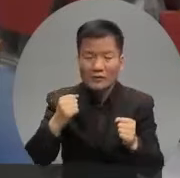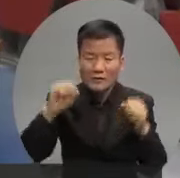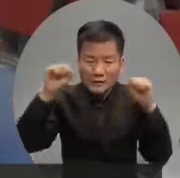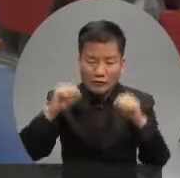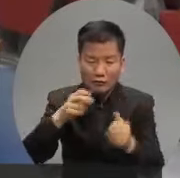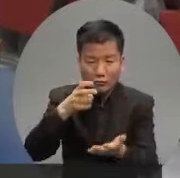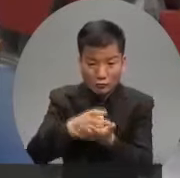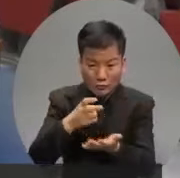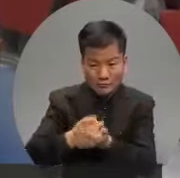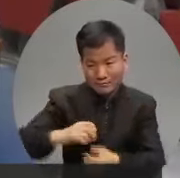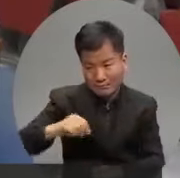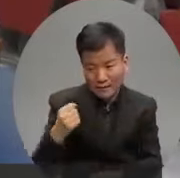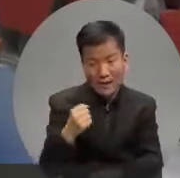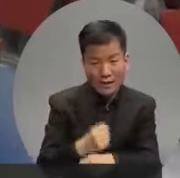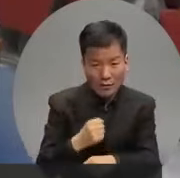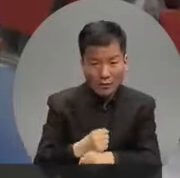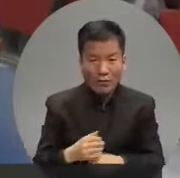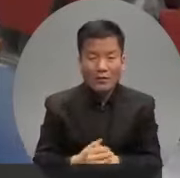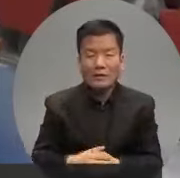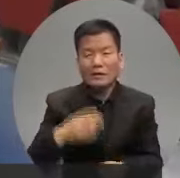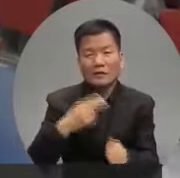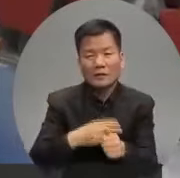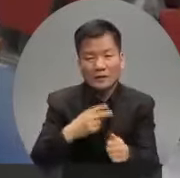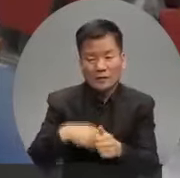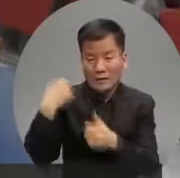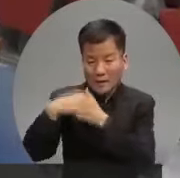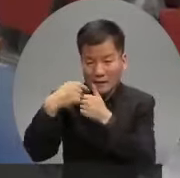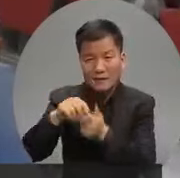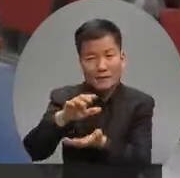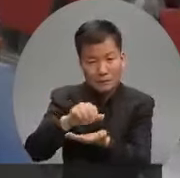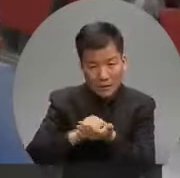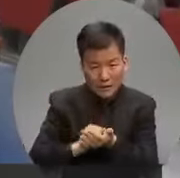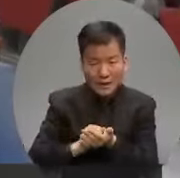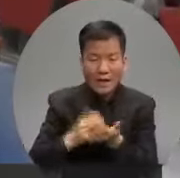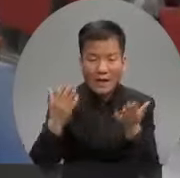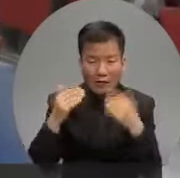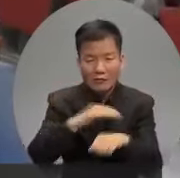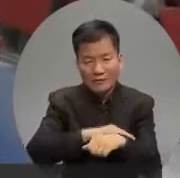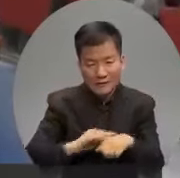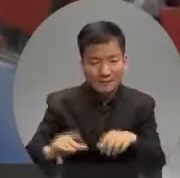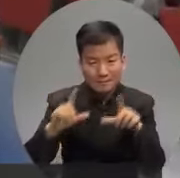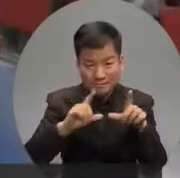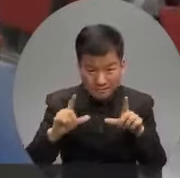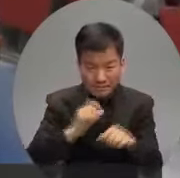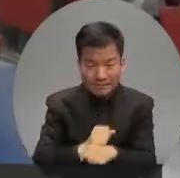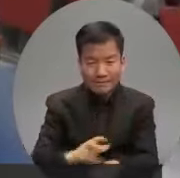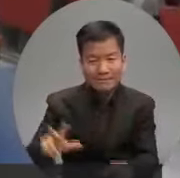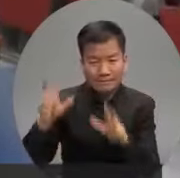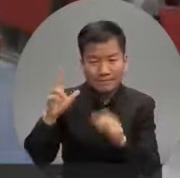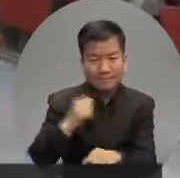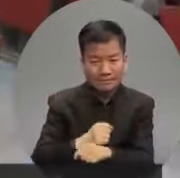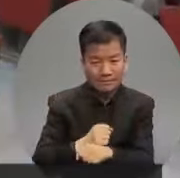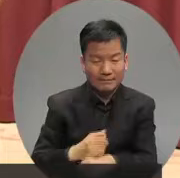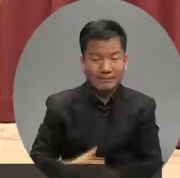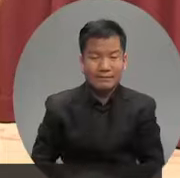학칙을 순수하고 선생님의 가르침을 받아 학교 생활에 충실할 것을 굳게 선언합니다.